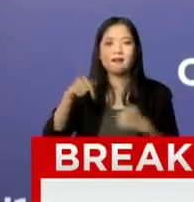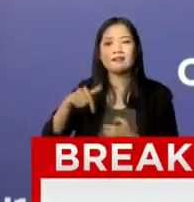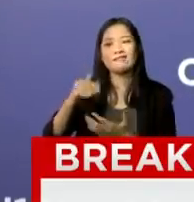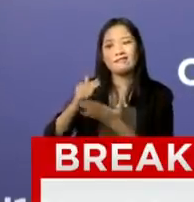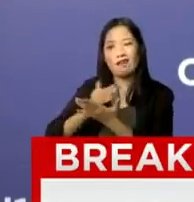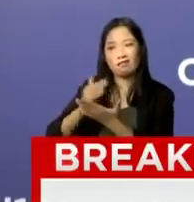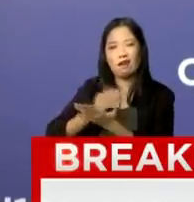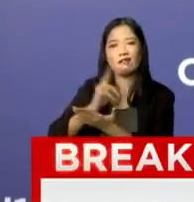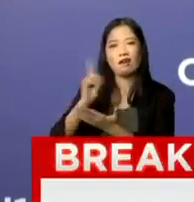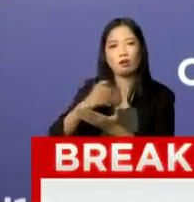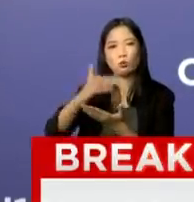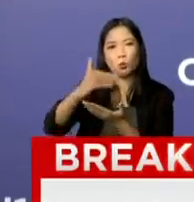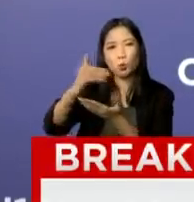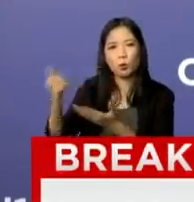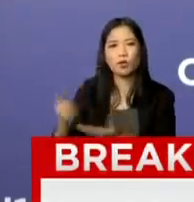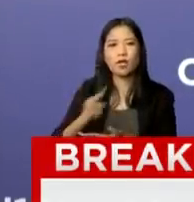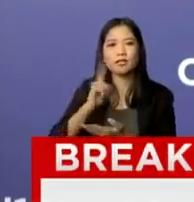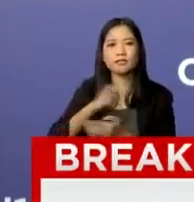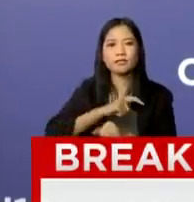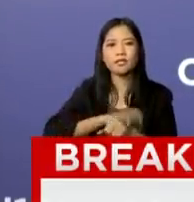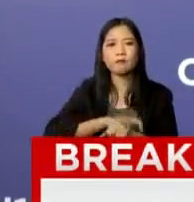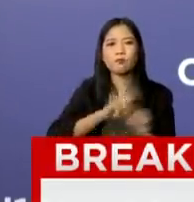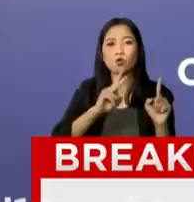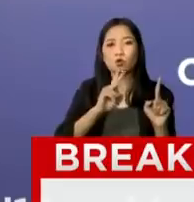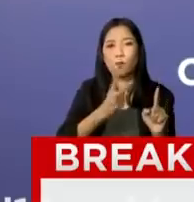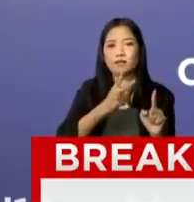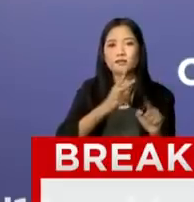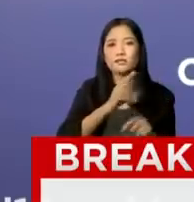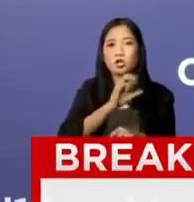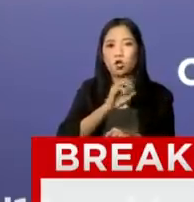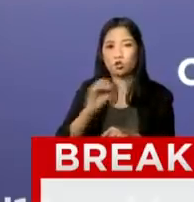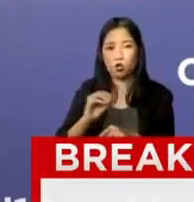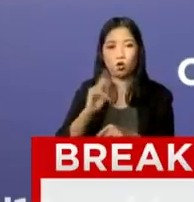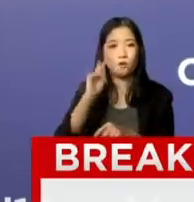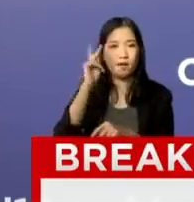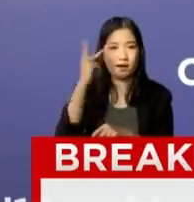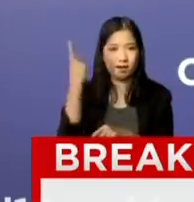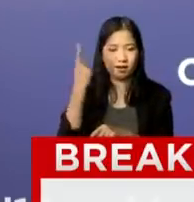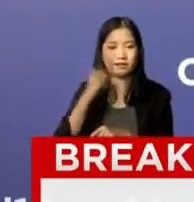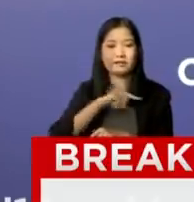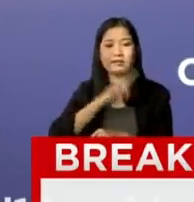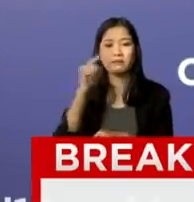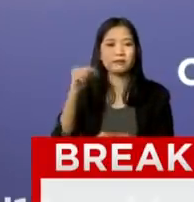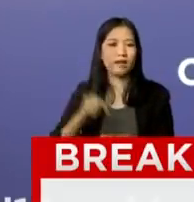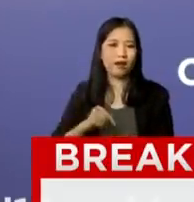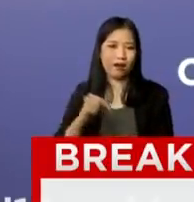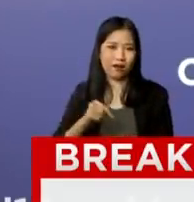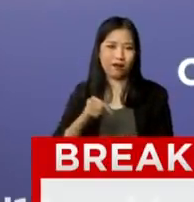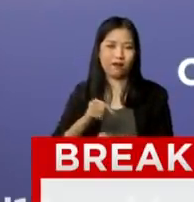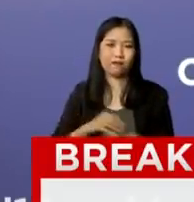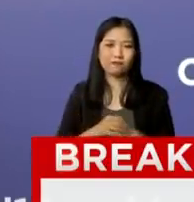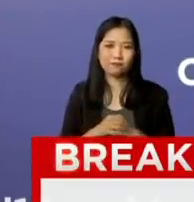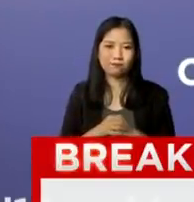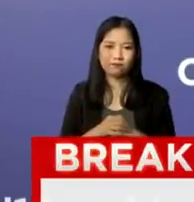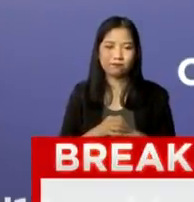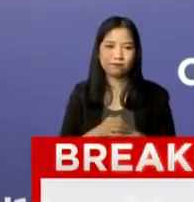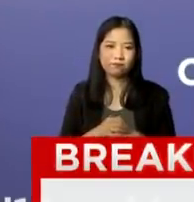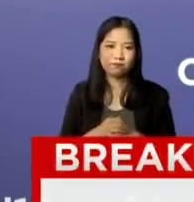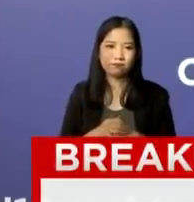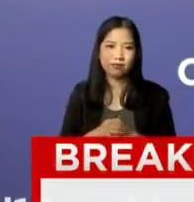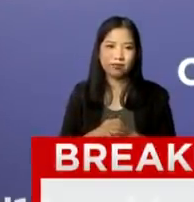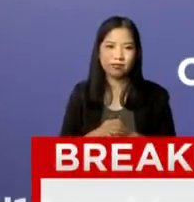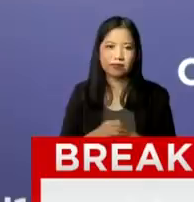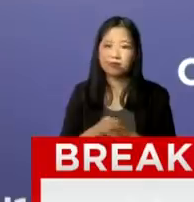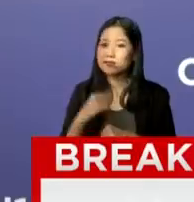sejak 12.00 000 waktu Indonesia bagian barat kemarin Sampai dengan saat ini kita telah melakukan